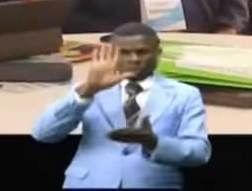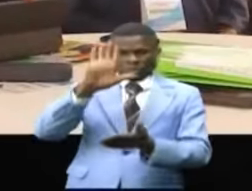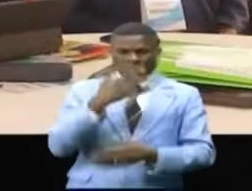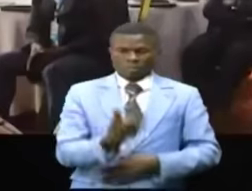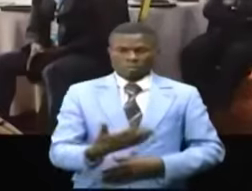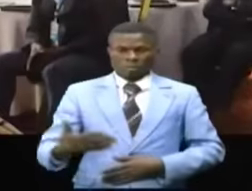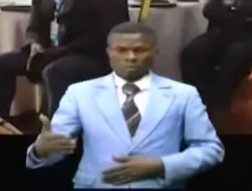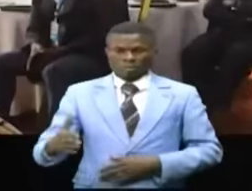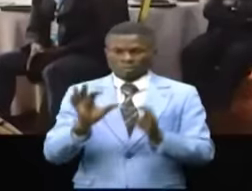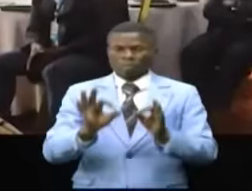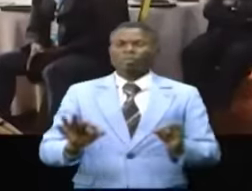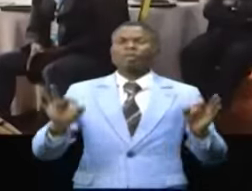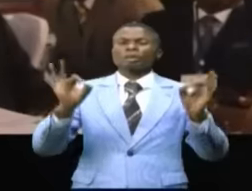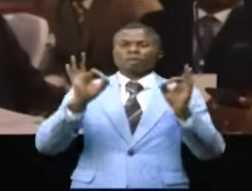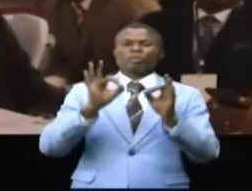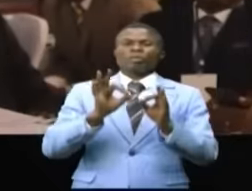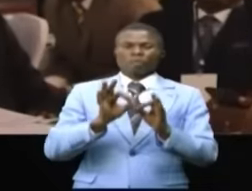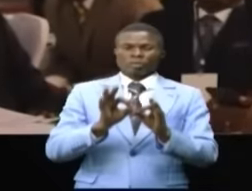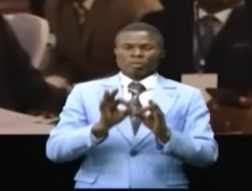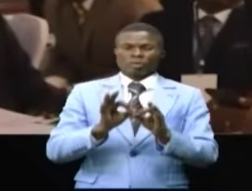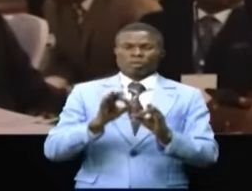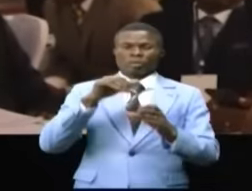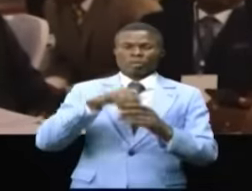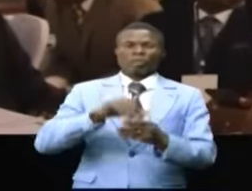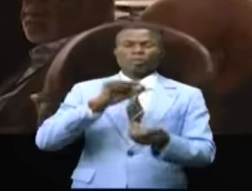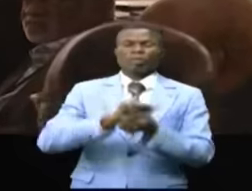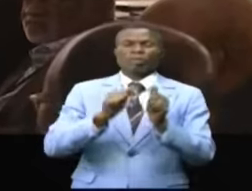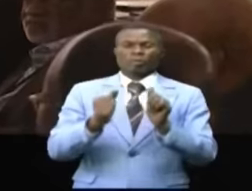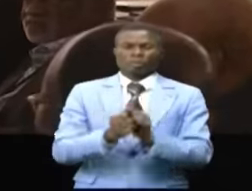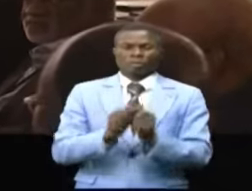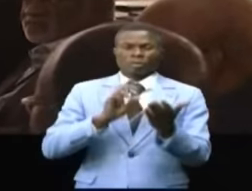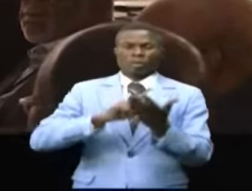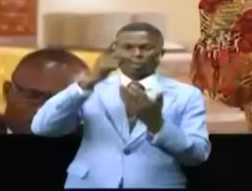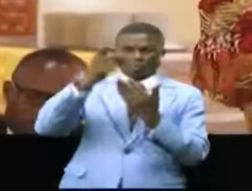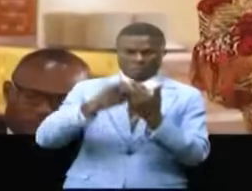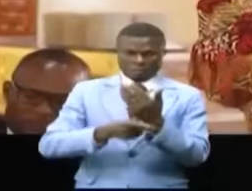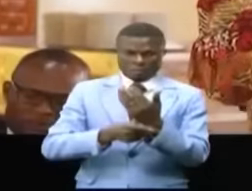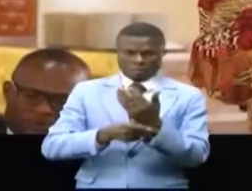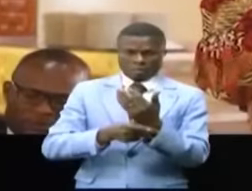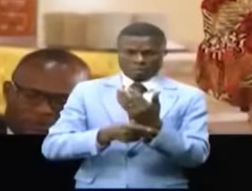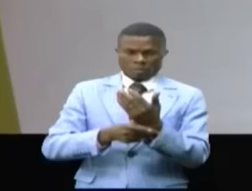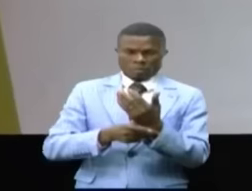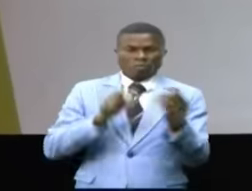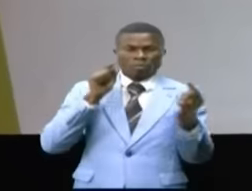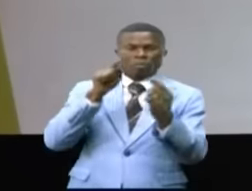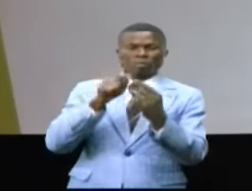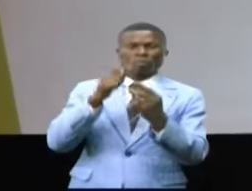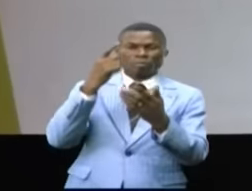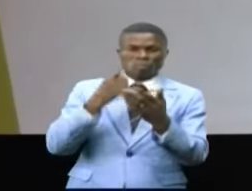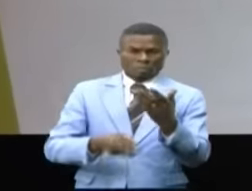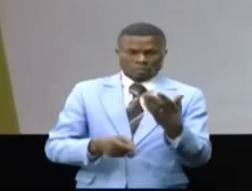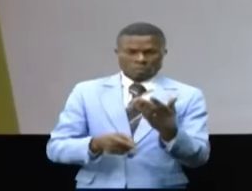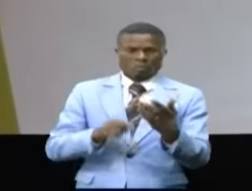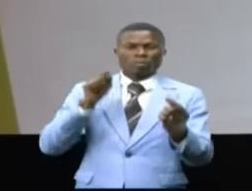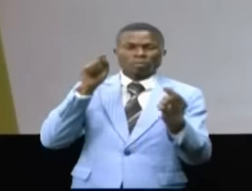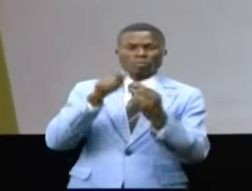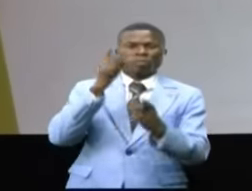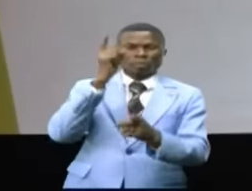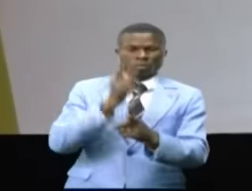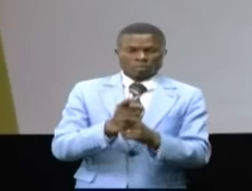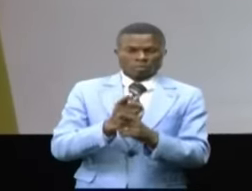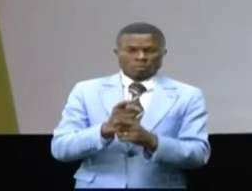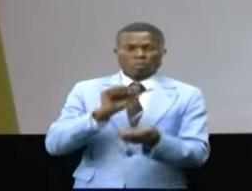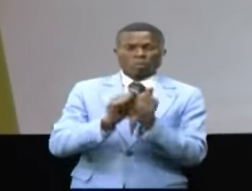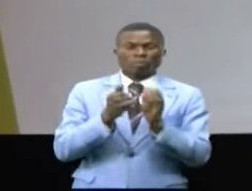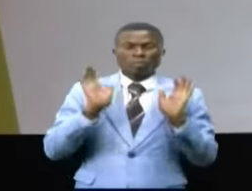éléments indispensables dans les processus de planification. L'objet, l'objectif, le